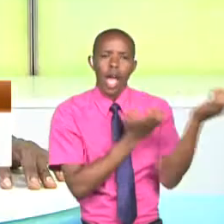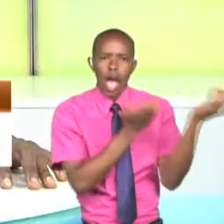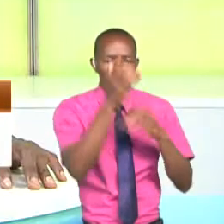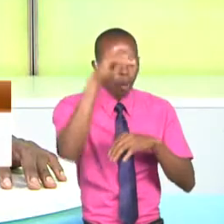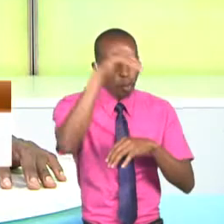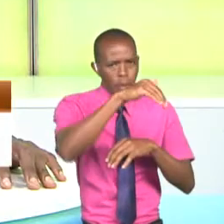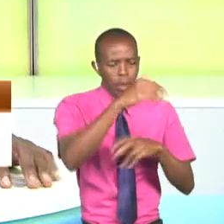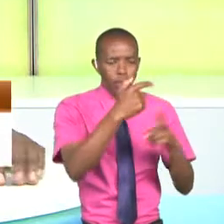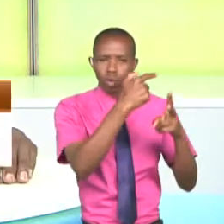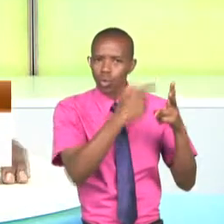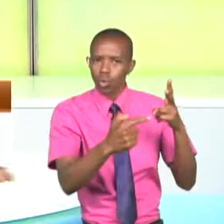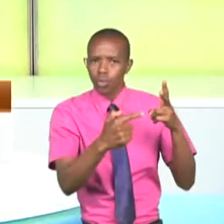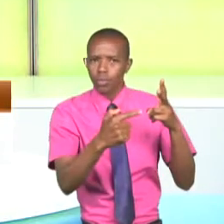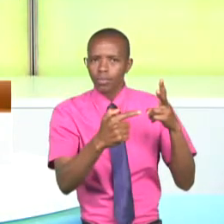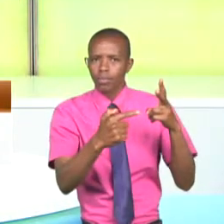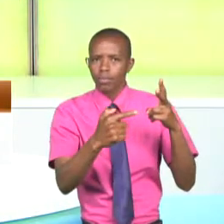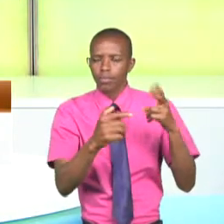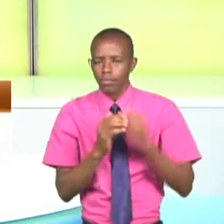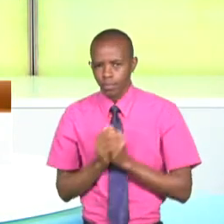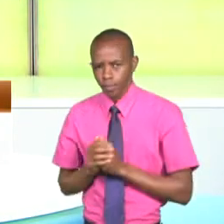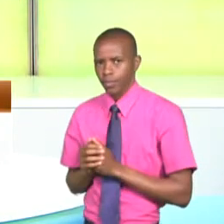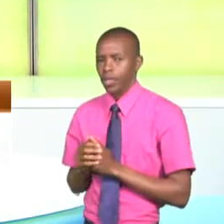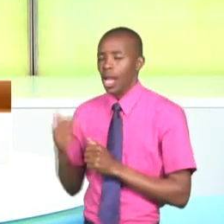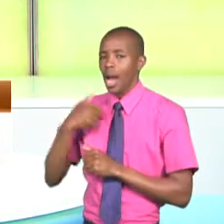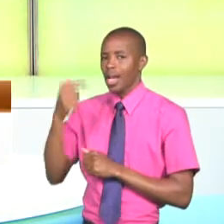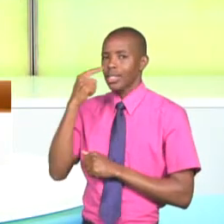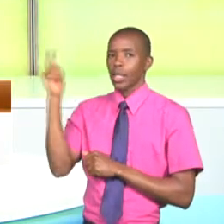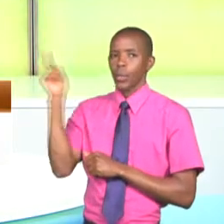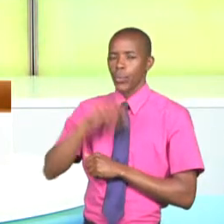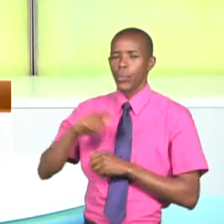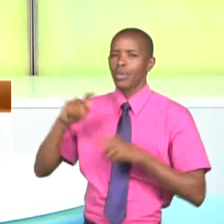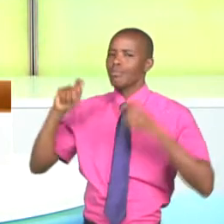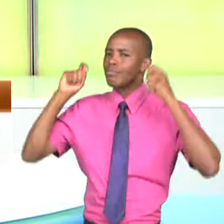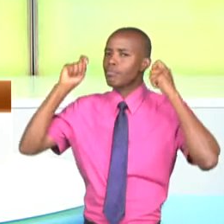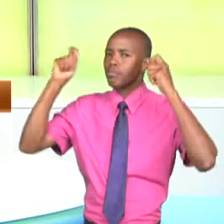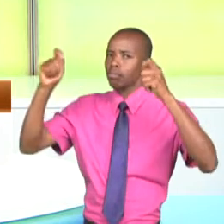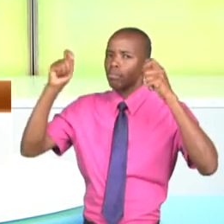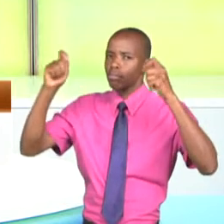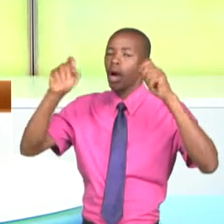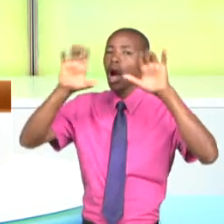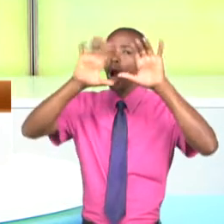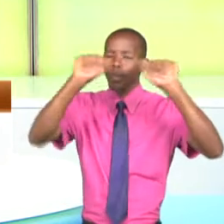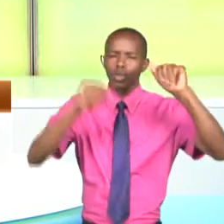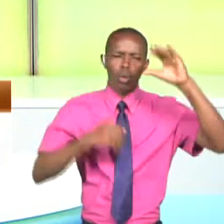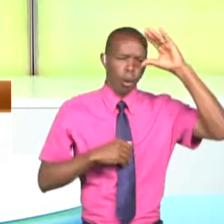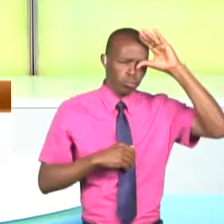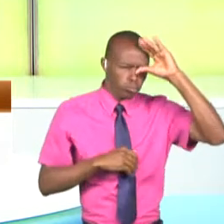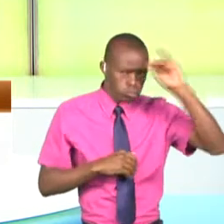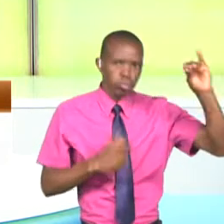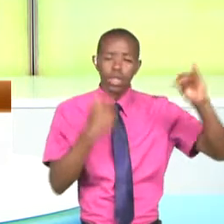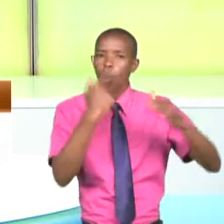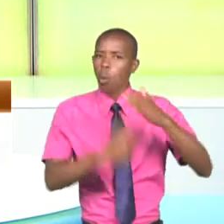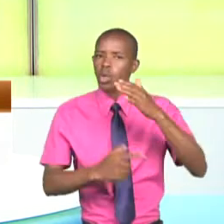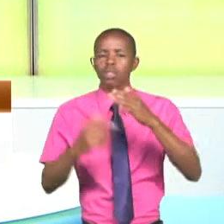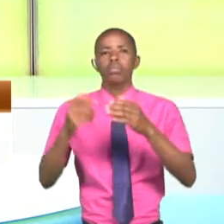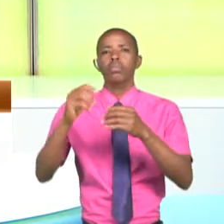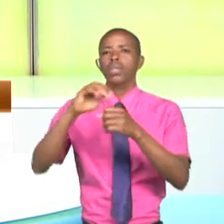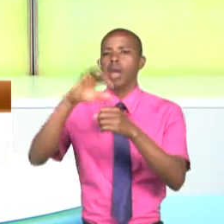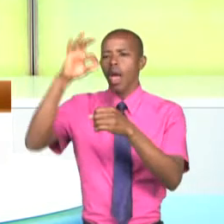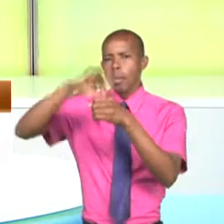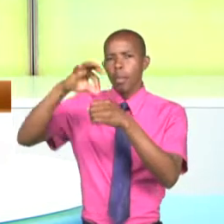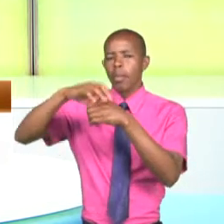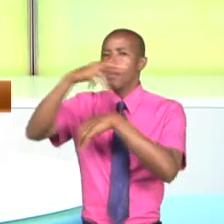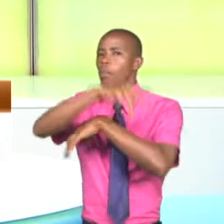uchumi. George, tumeshuhudia maandamano na Rais Trump akikiri kuwa matokeo yamebadilishwa ama